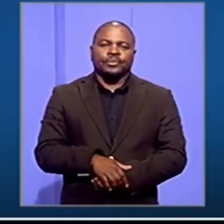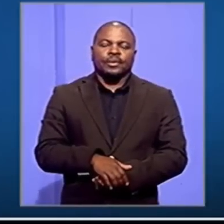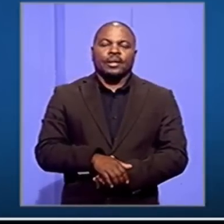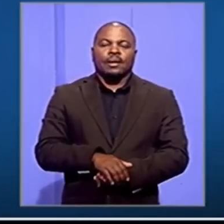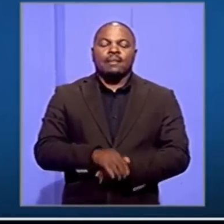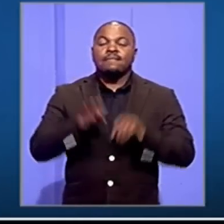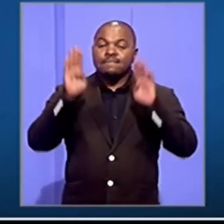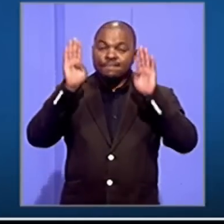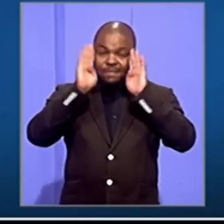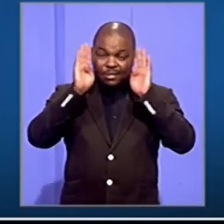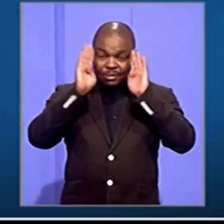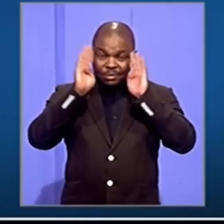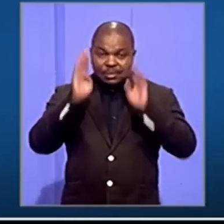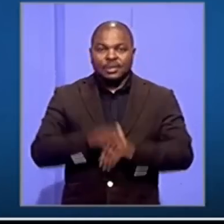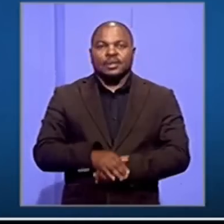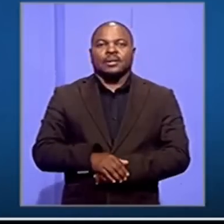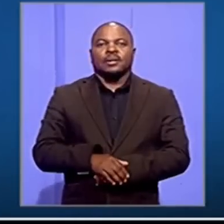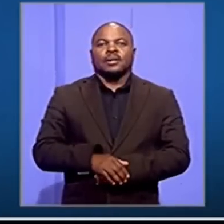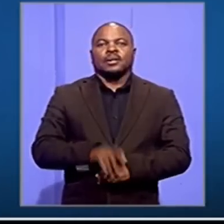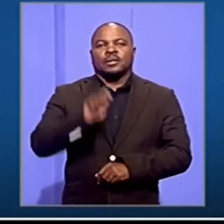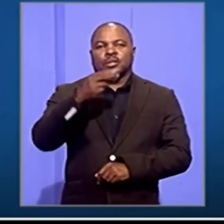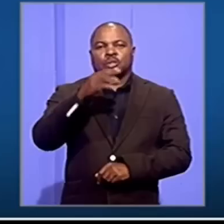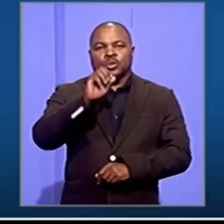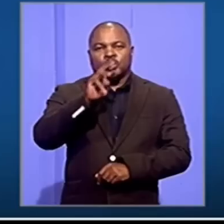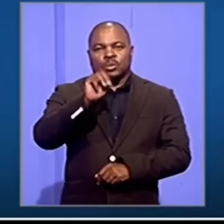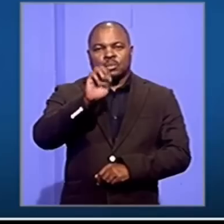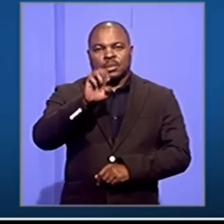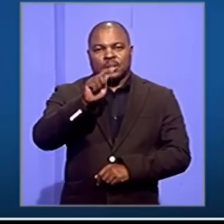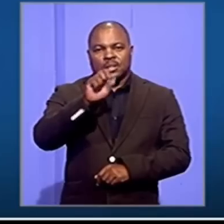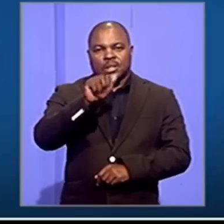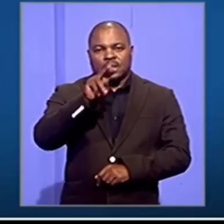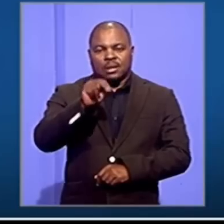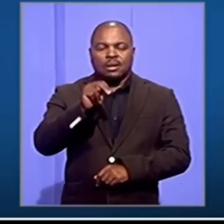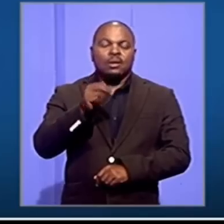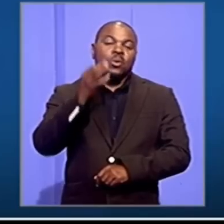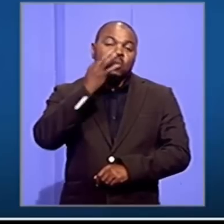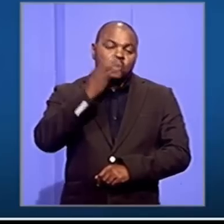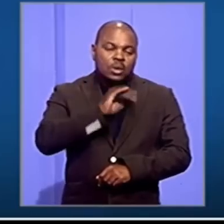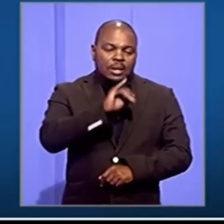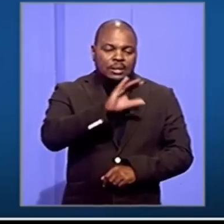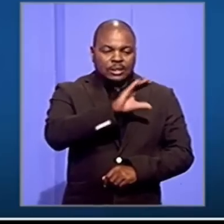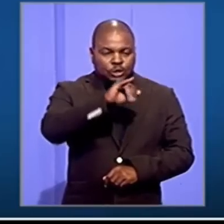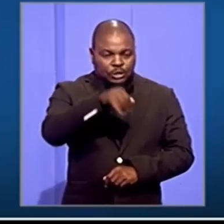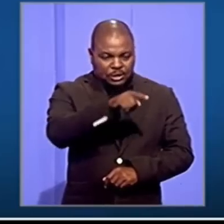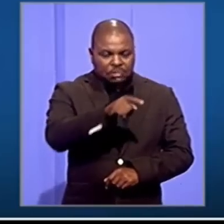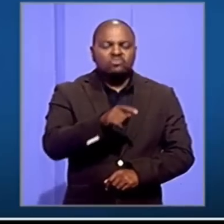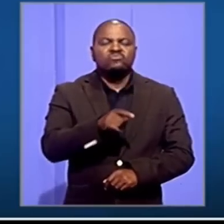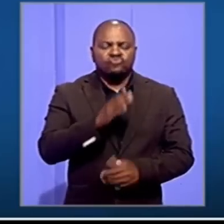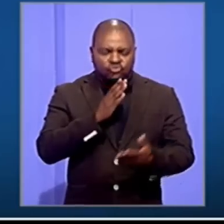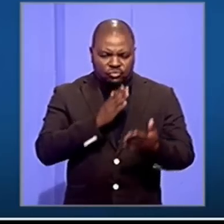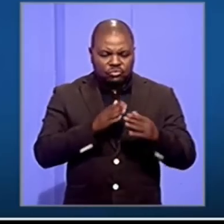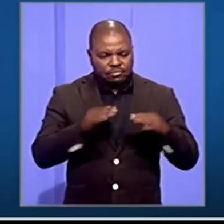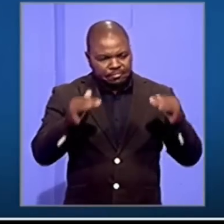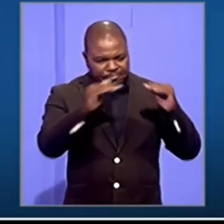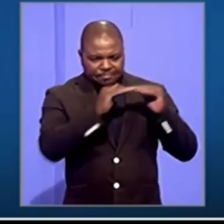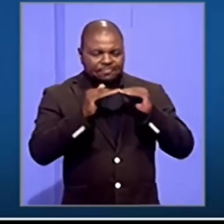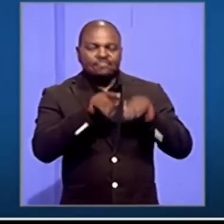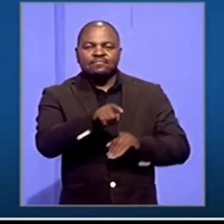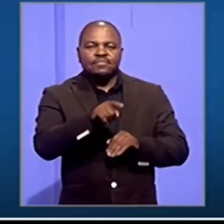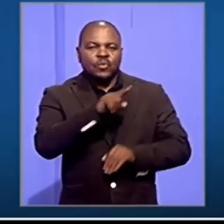Letlakaleng la Facebook Thometsana Khiba o re ICJ e bontšitše gore e ka lehlakoreng la toka ye ke kgato